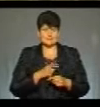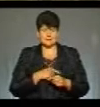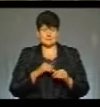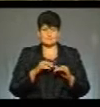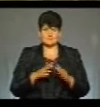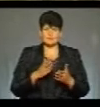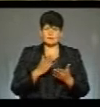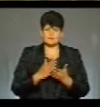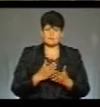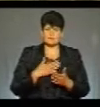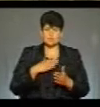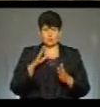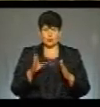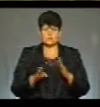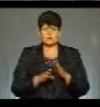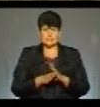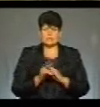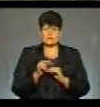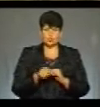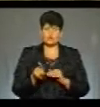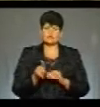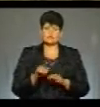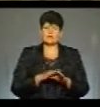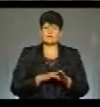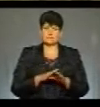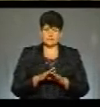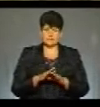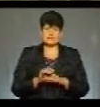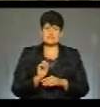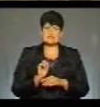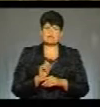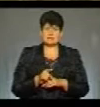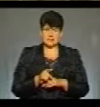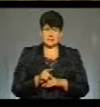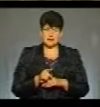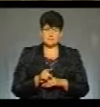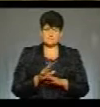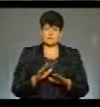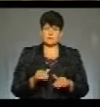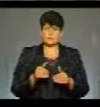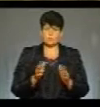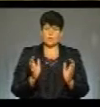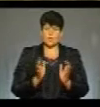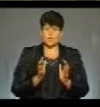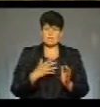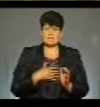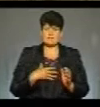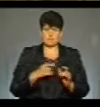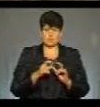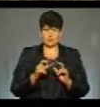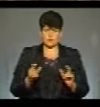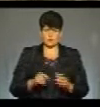які наявні в нашому підрозділі, для того, щоб виконати певне завдання, поставлене по охороні важливого